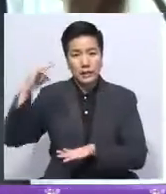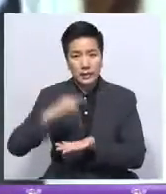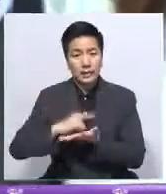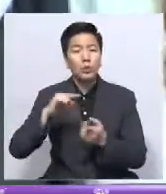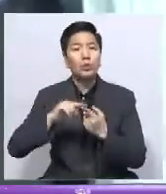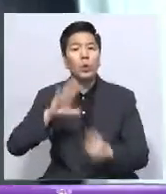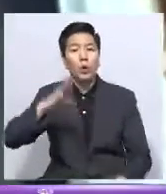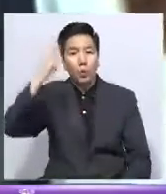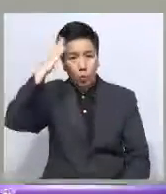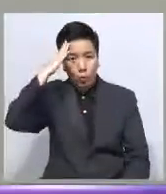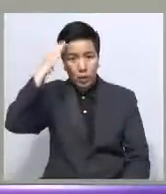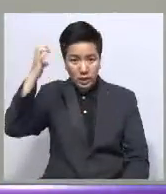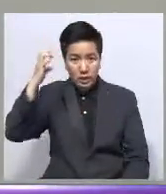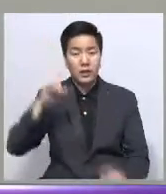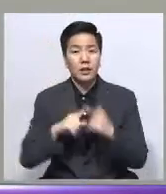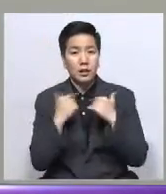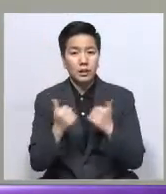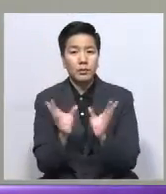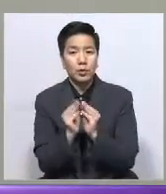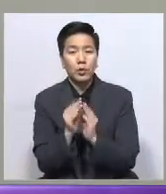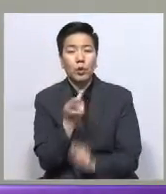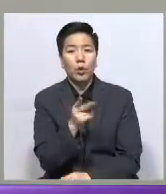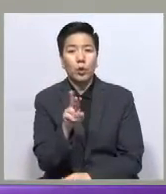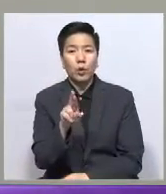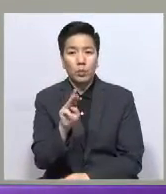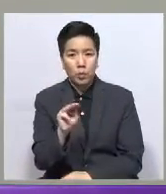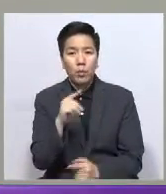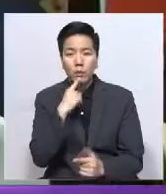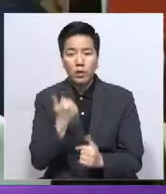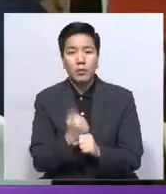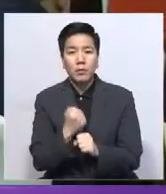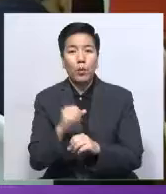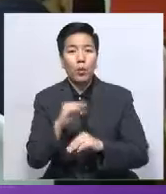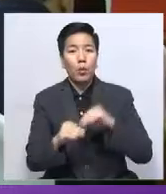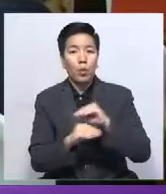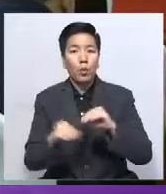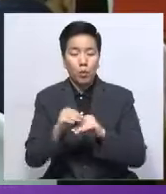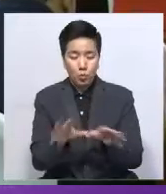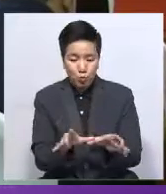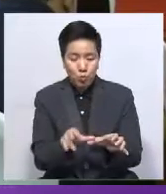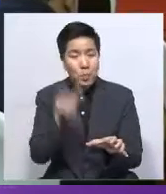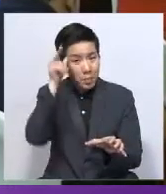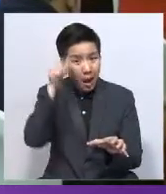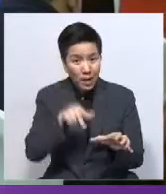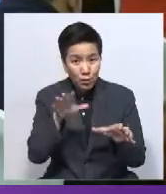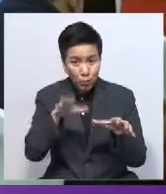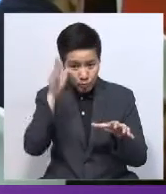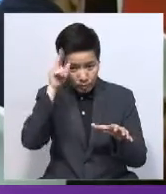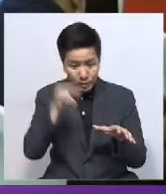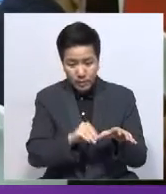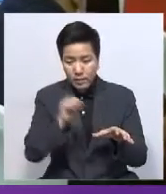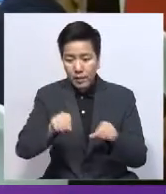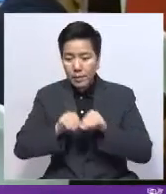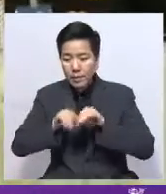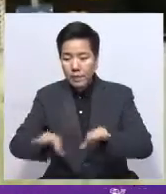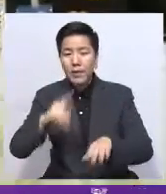หินที่ประชุมคณะรัฐมนตรียังเห็นชอบให้ขยายผลโครงการปูม้าสู่ทะเลไทยเพื่อเพิ่มจำนวนปูม้าในอ่